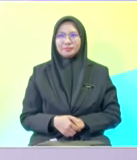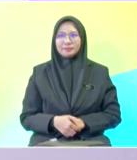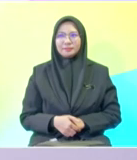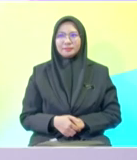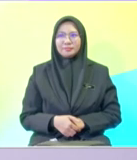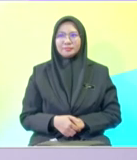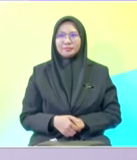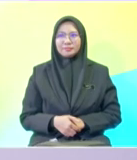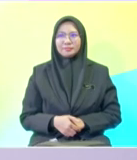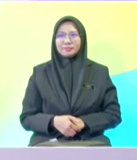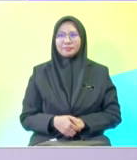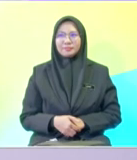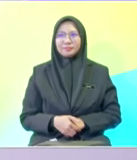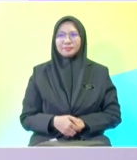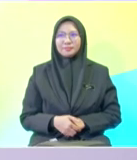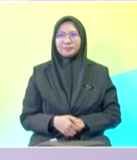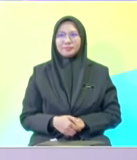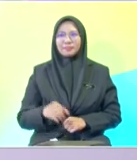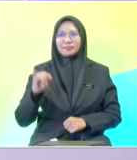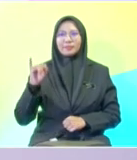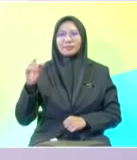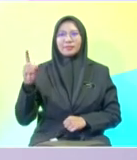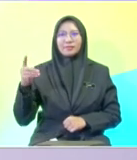bacaan Idgham bilagunnah